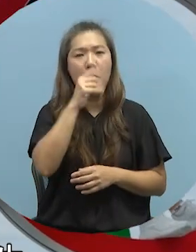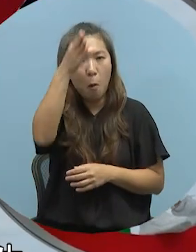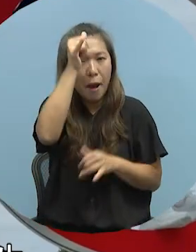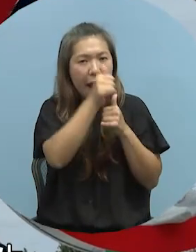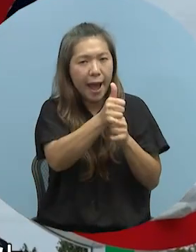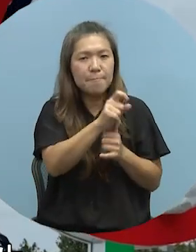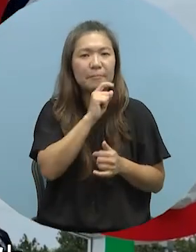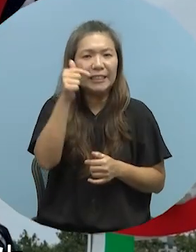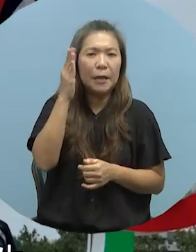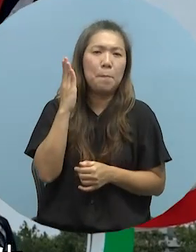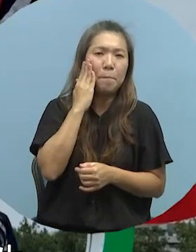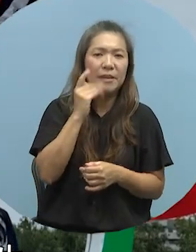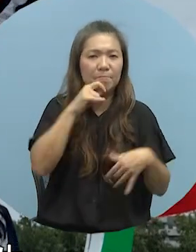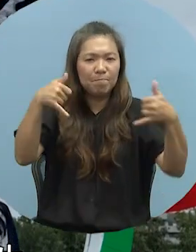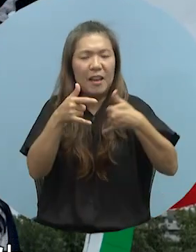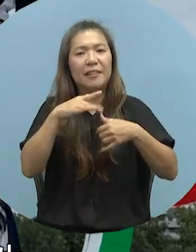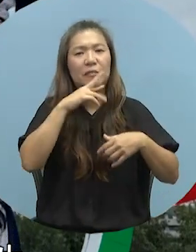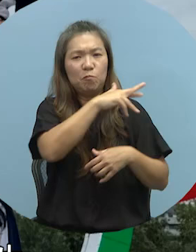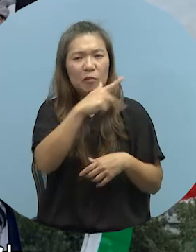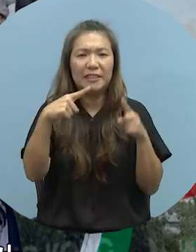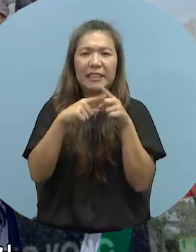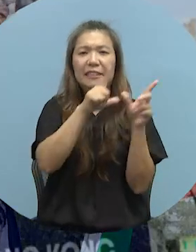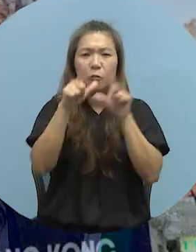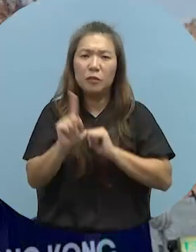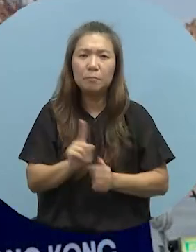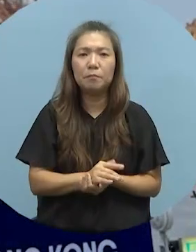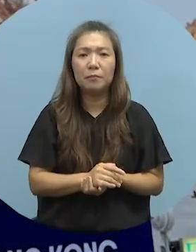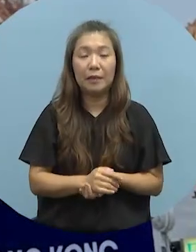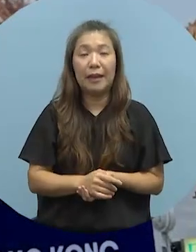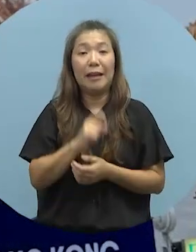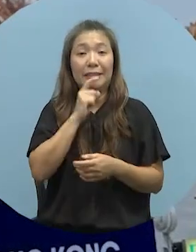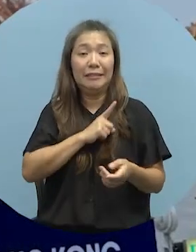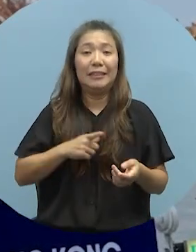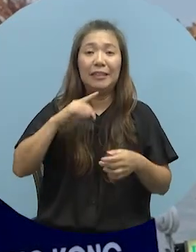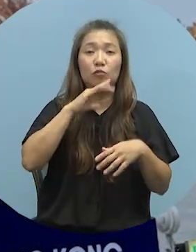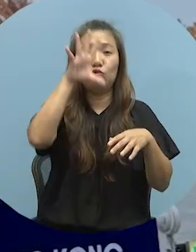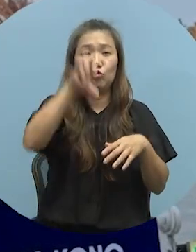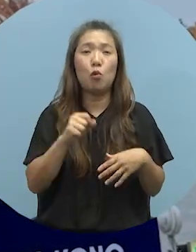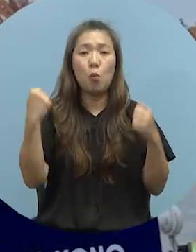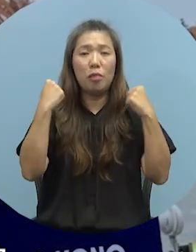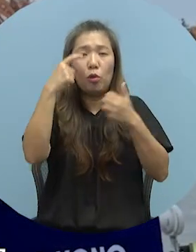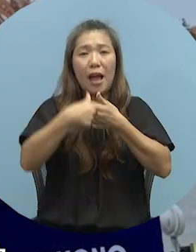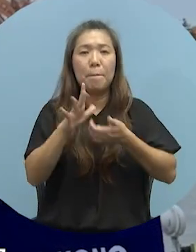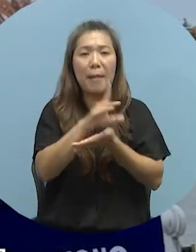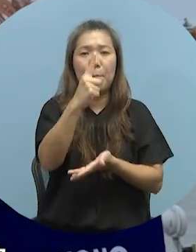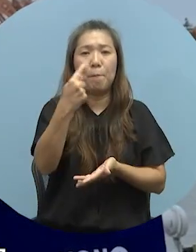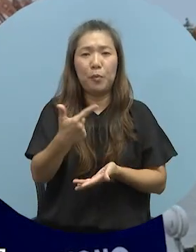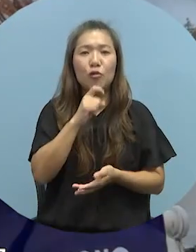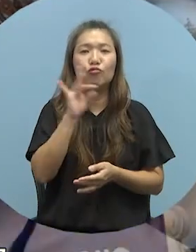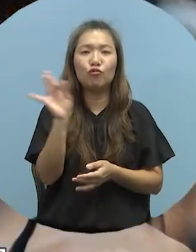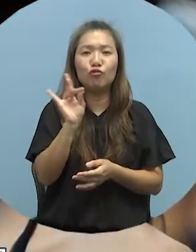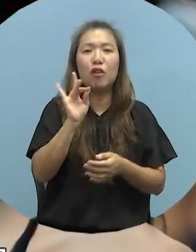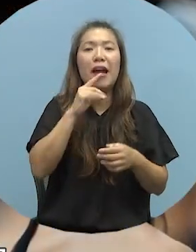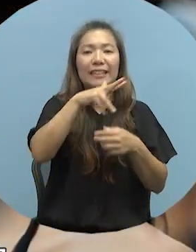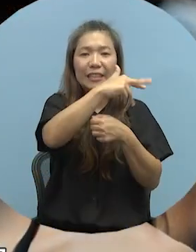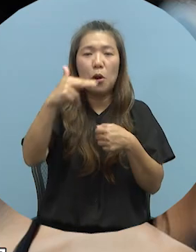習，以正面嘅心態面對游泳同人生。成為全職運動員大約一年半，張心月喺游泳